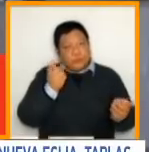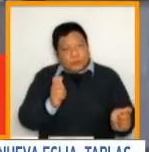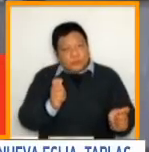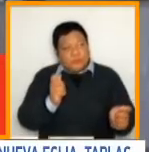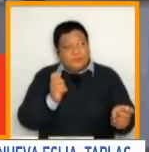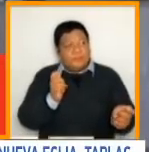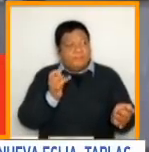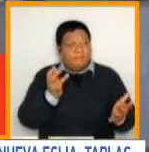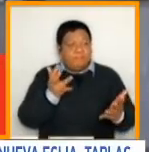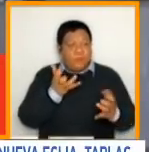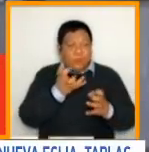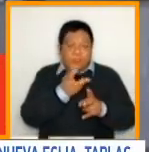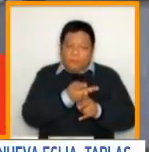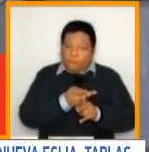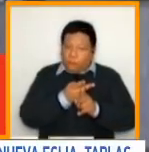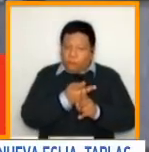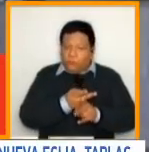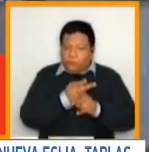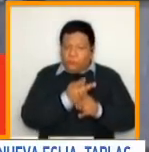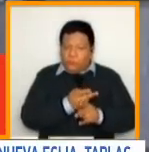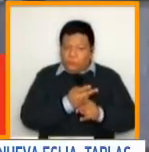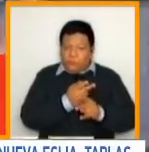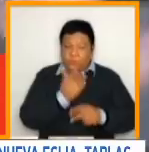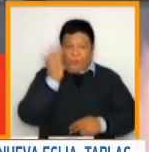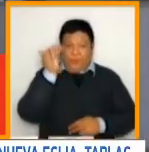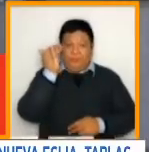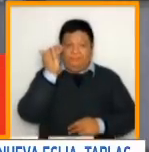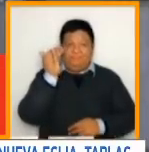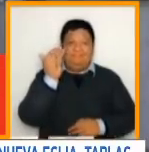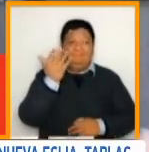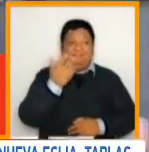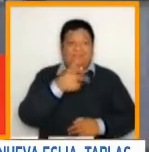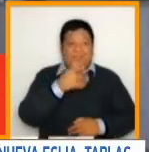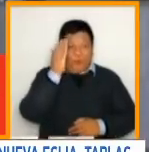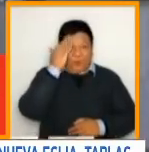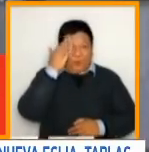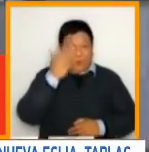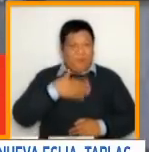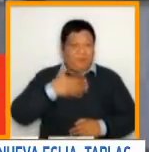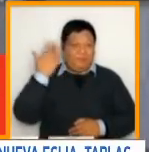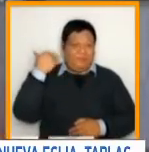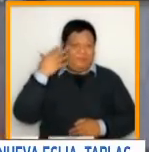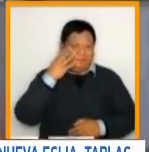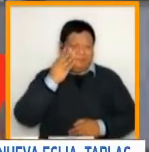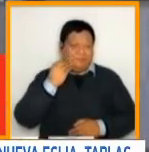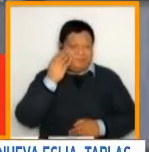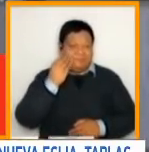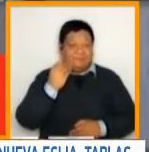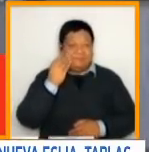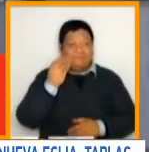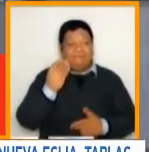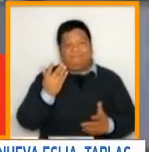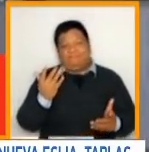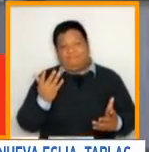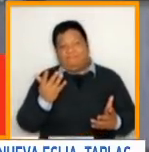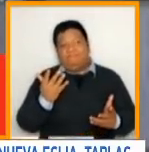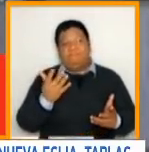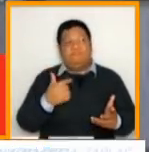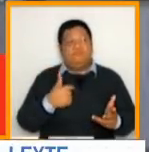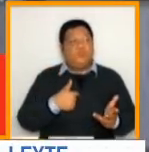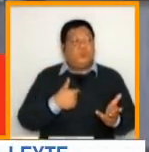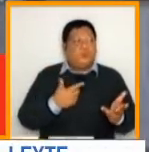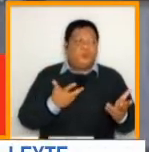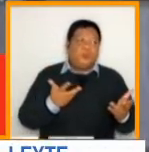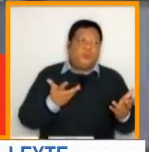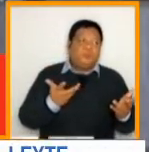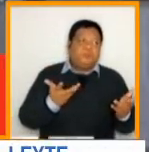careful. Kasi mm-hmm. given my past experience, syempre gusto kong